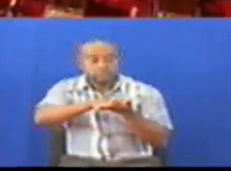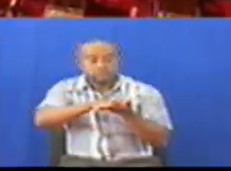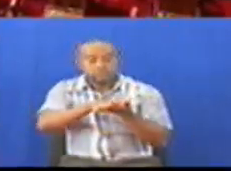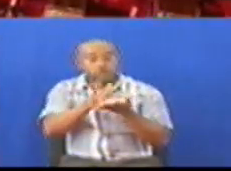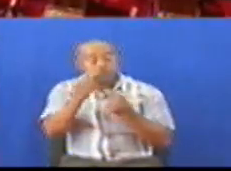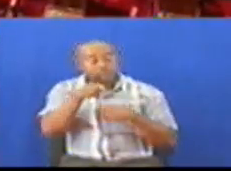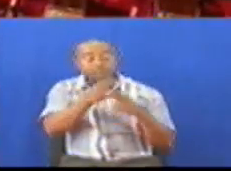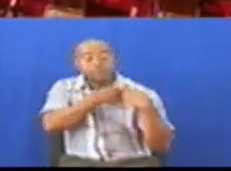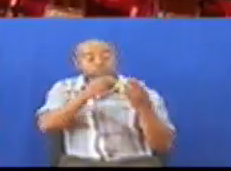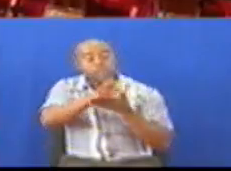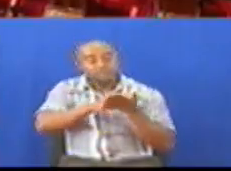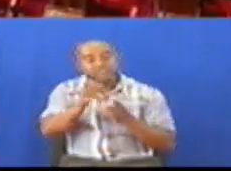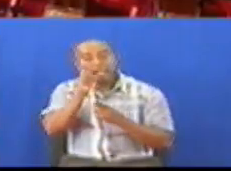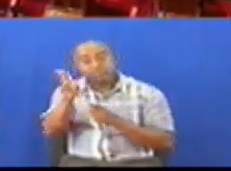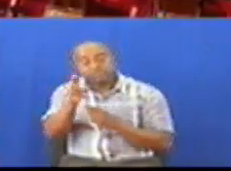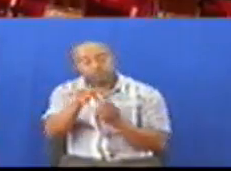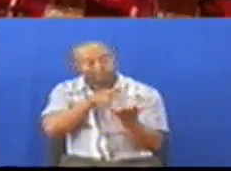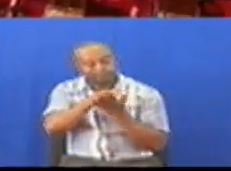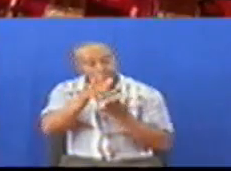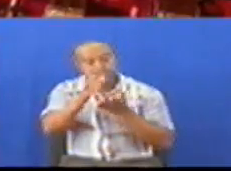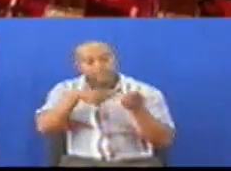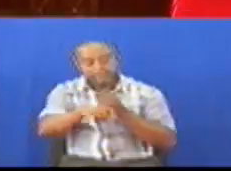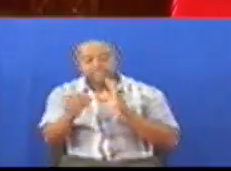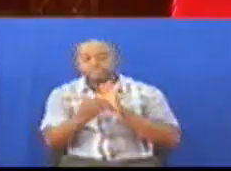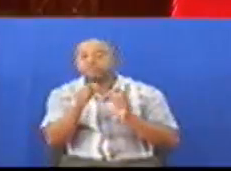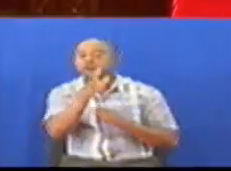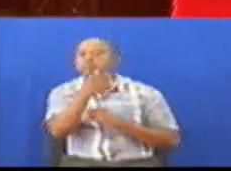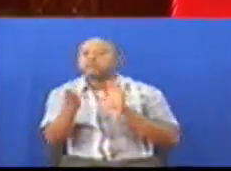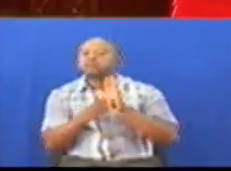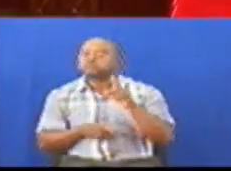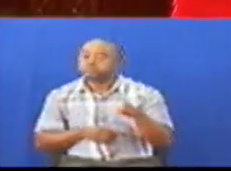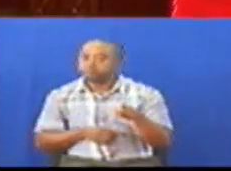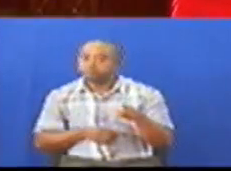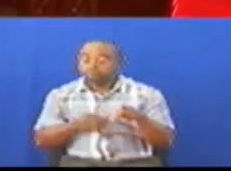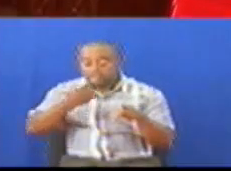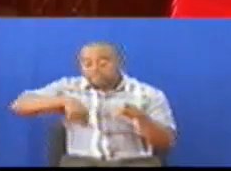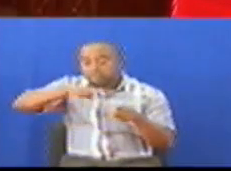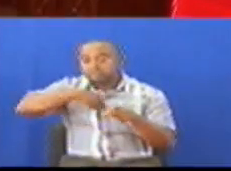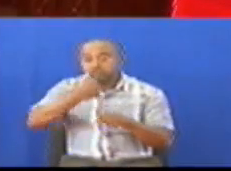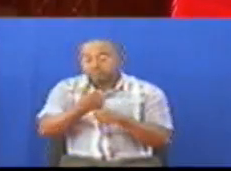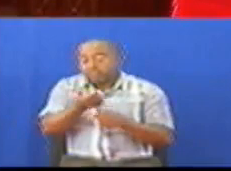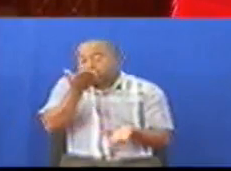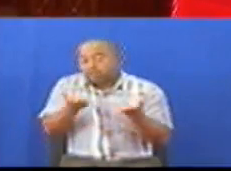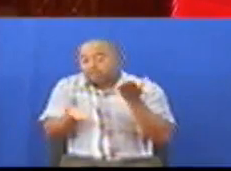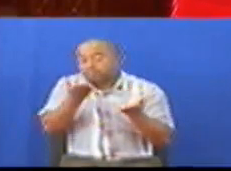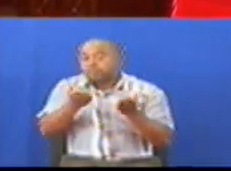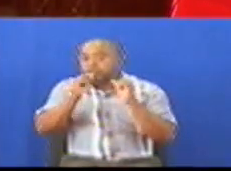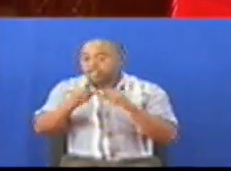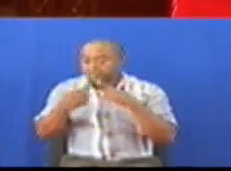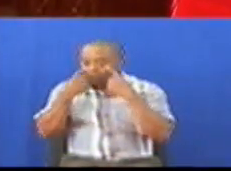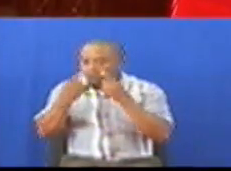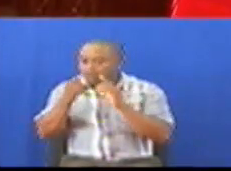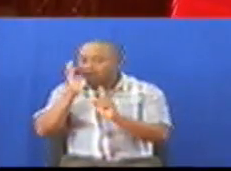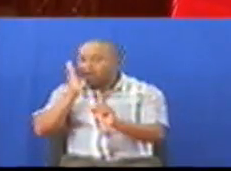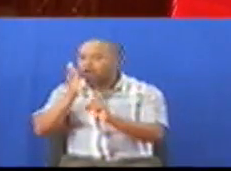tumeainishiwa hapo awali tangu serikali ya awamu ya tano iingie madarakani. Tathmini hiyo ni lazima ijibu swali la nia njema